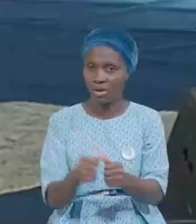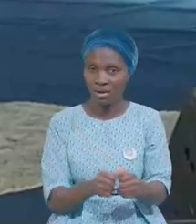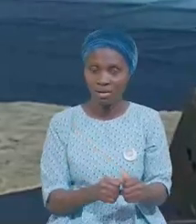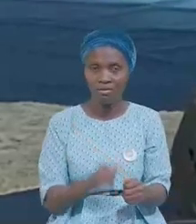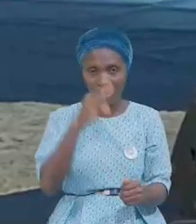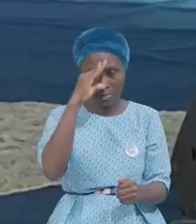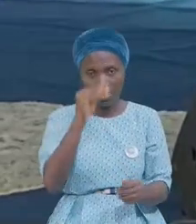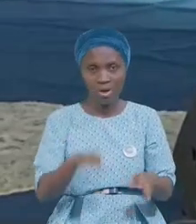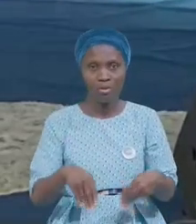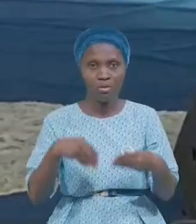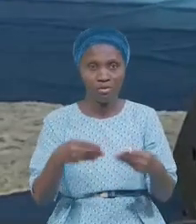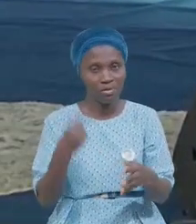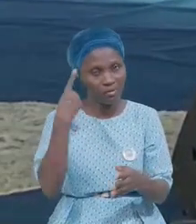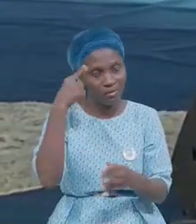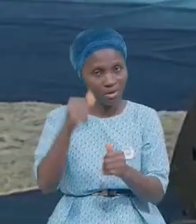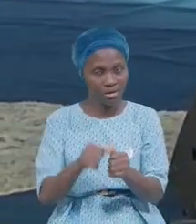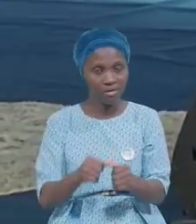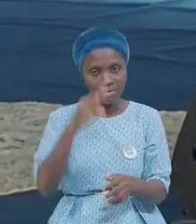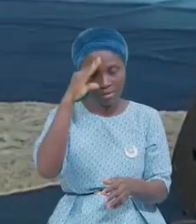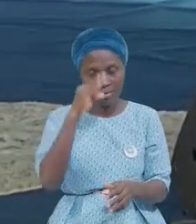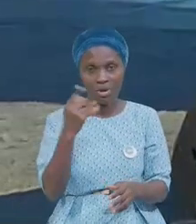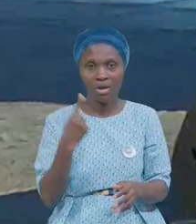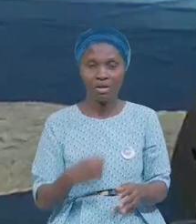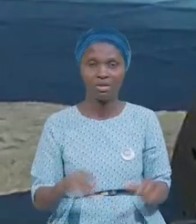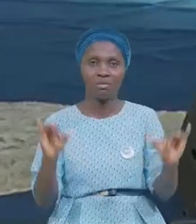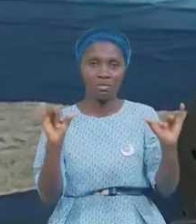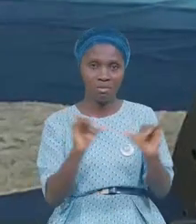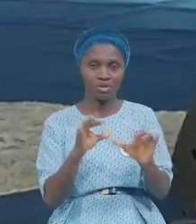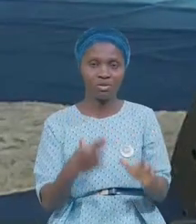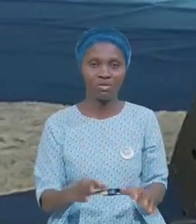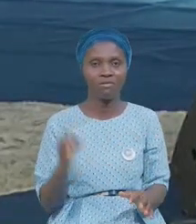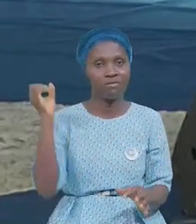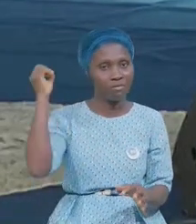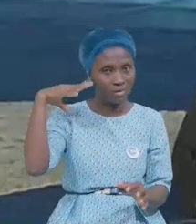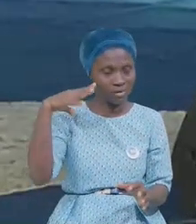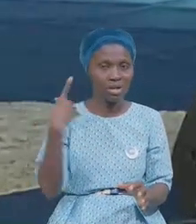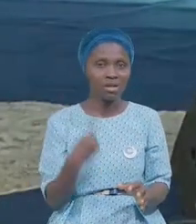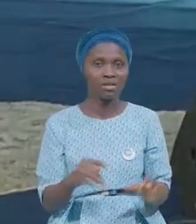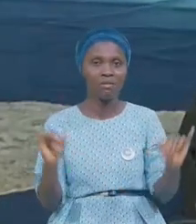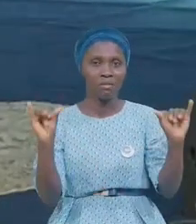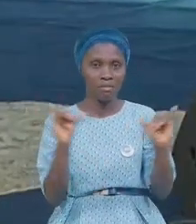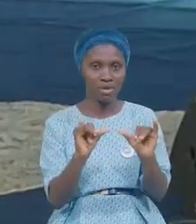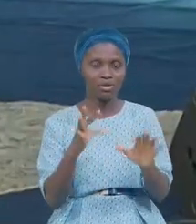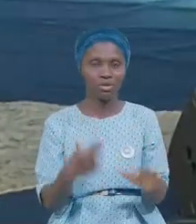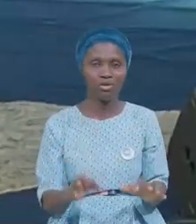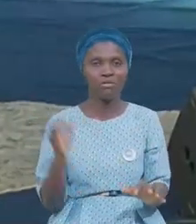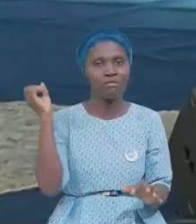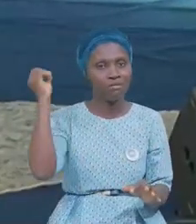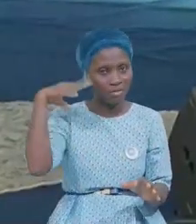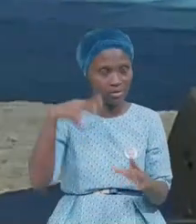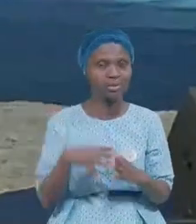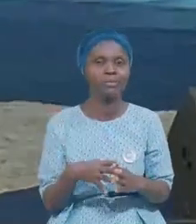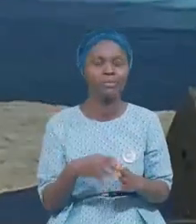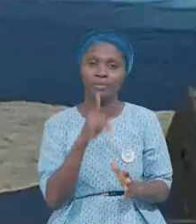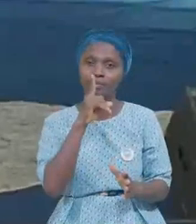pourvu à chacun selon la mesure de foi que Dieu a départie à chacun.